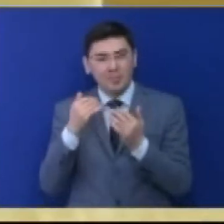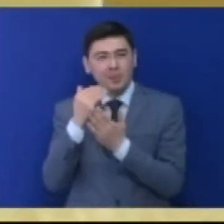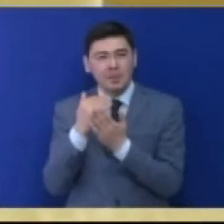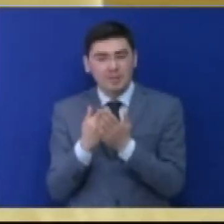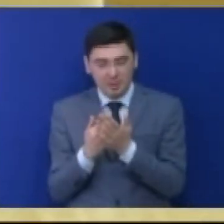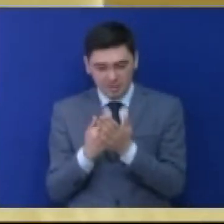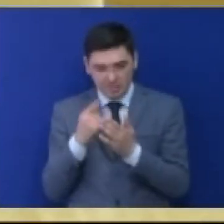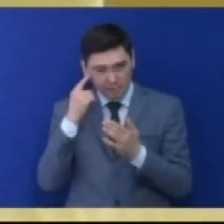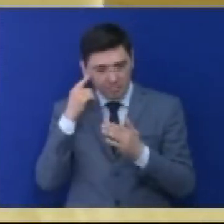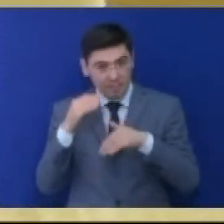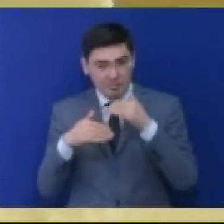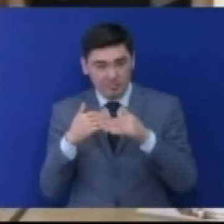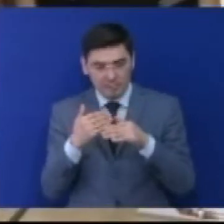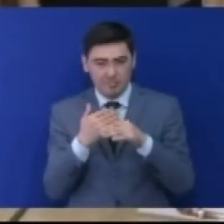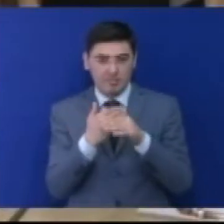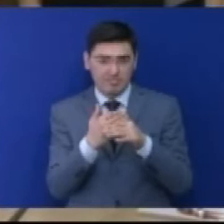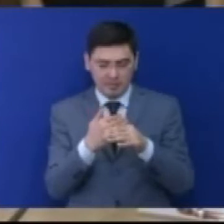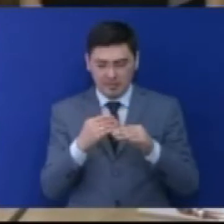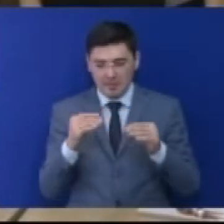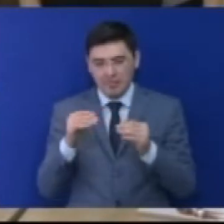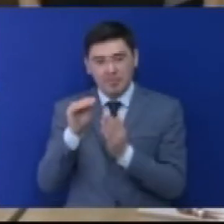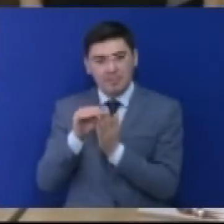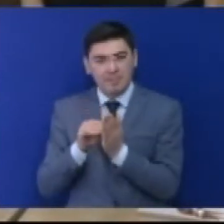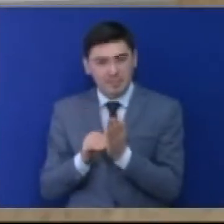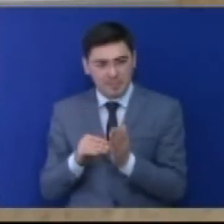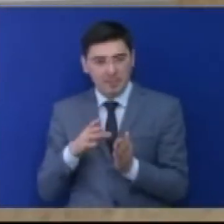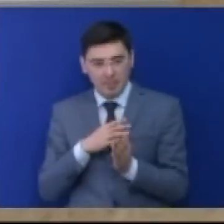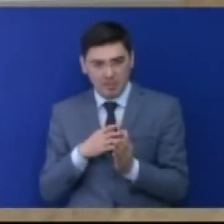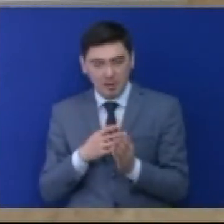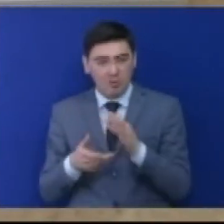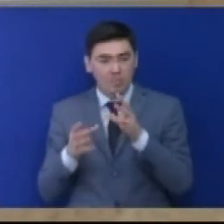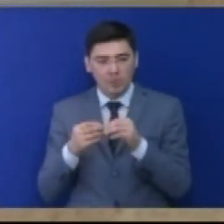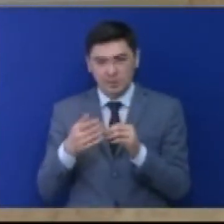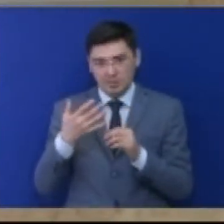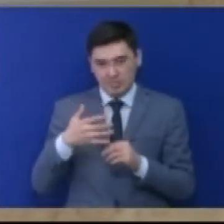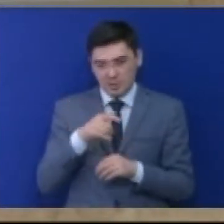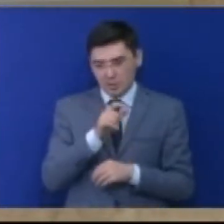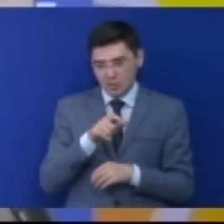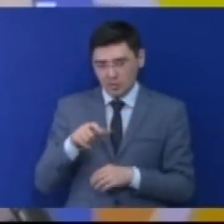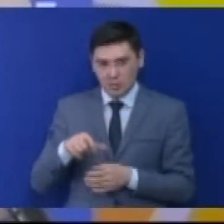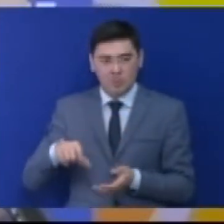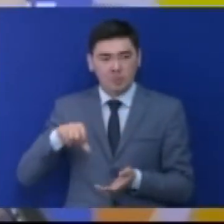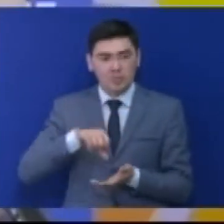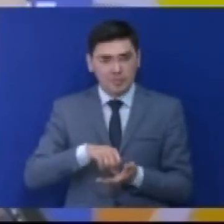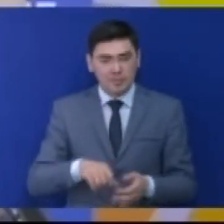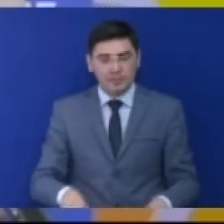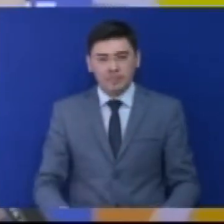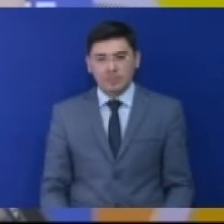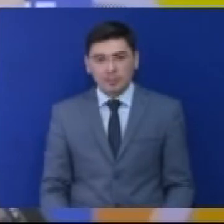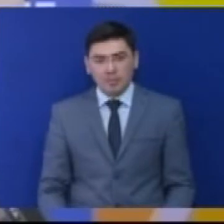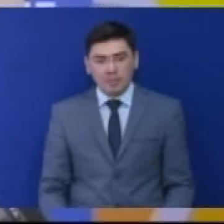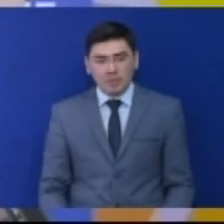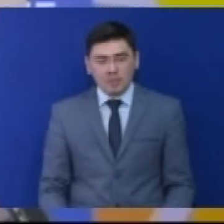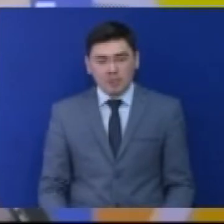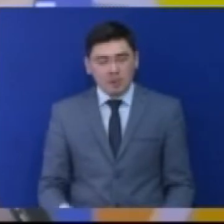развития. Всего в мероприятии, которое проходило в течение 2 дней, приняли участие 50 специалистов. Грамотно подобранная